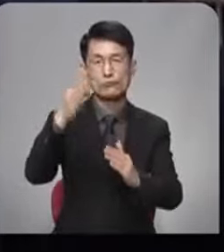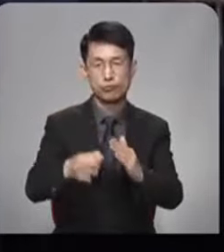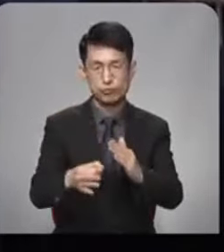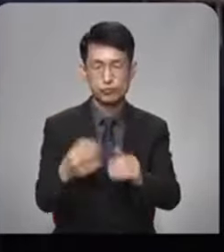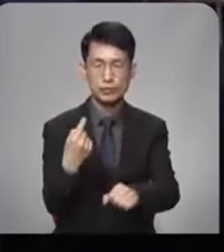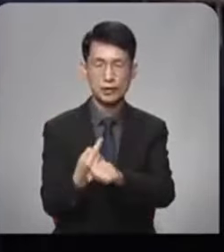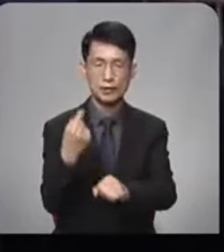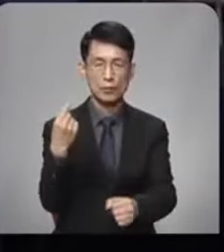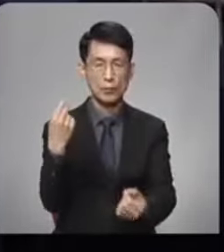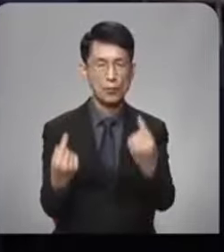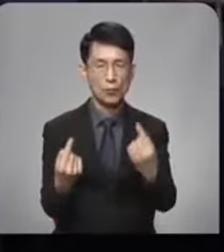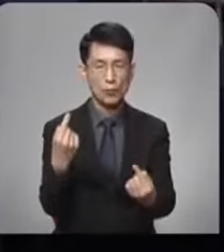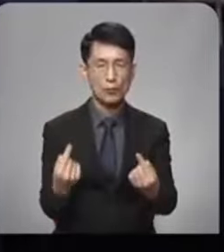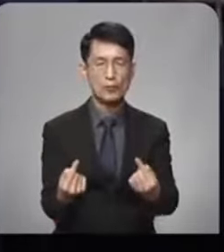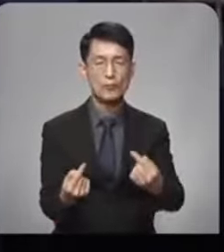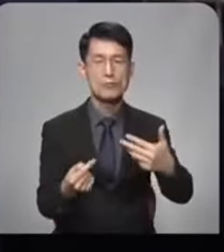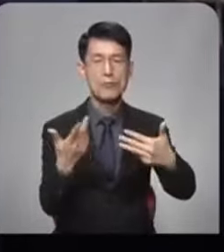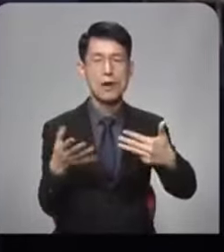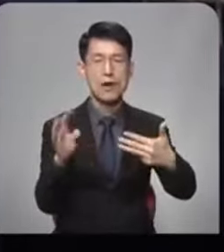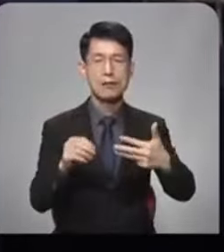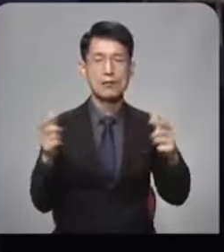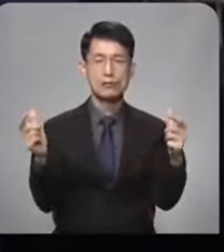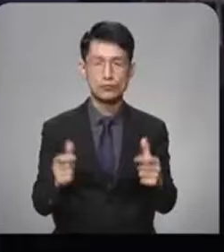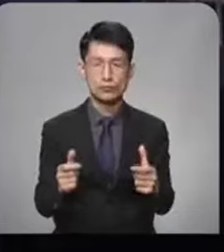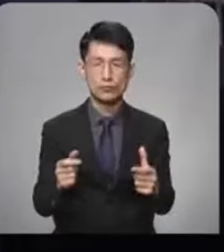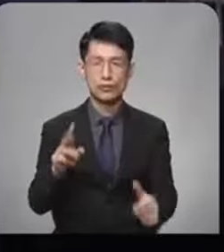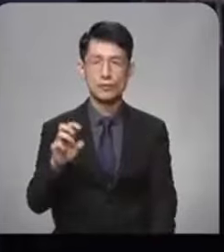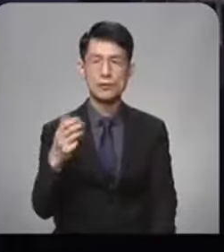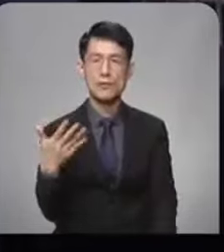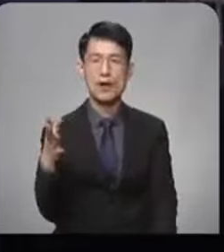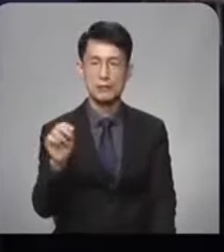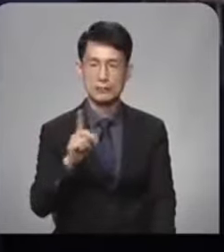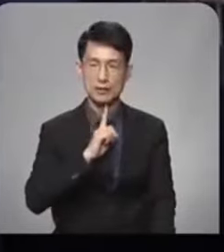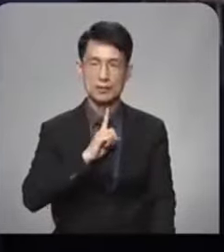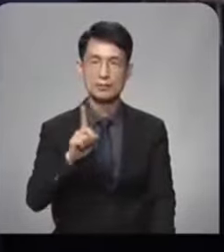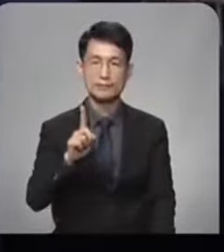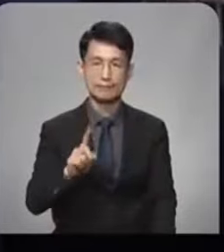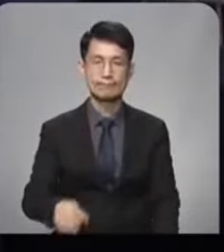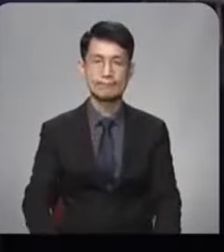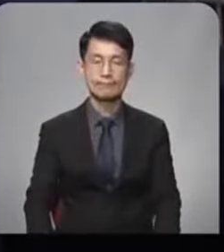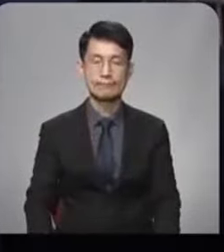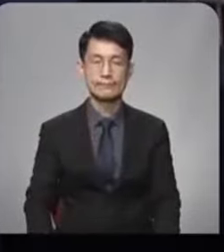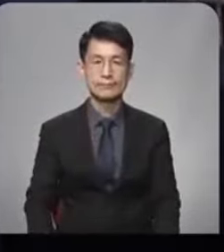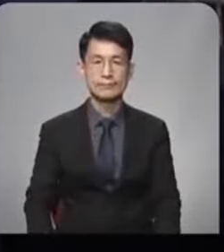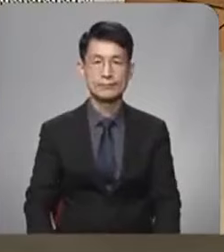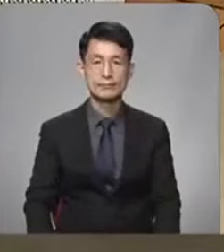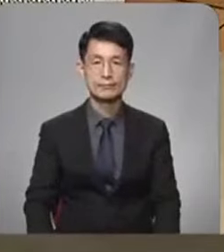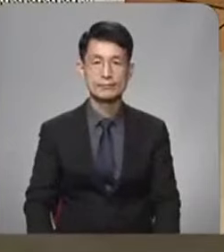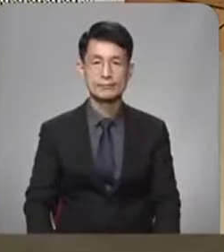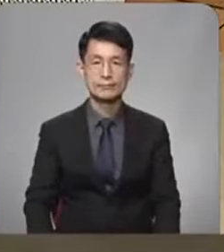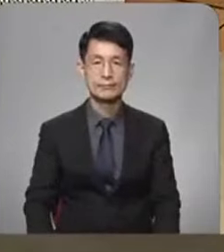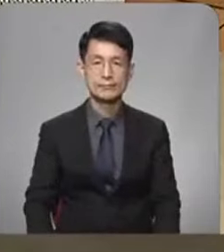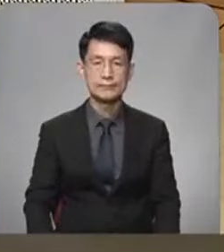전보다 재산이 8억 원 감소한 38억 원을 신고했습니다. 조희연 기자의 보도입니다.